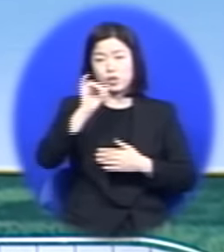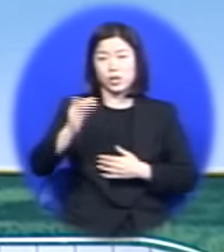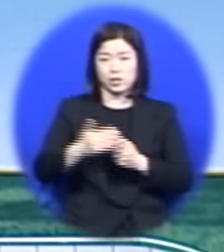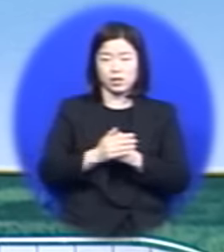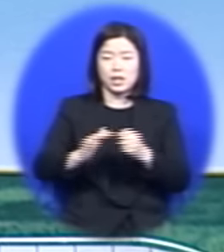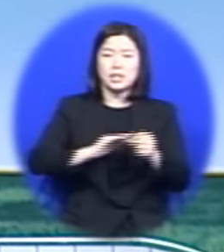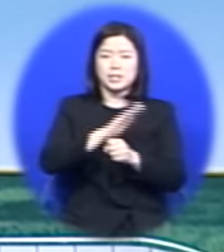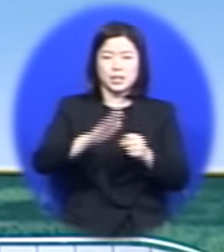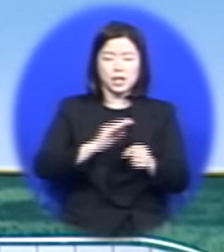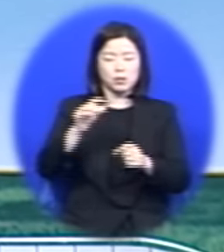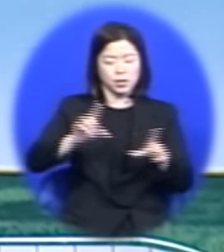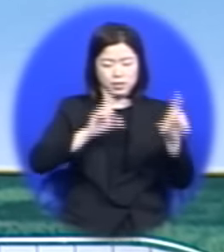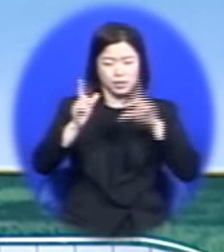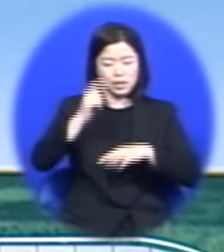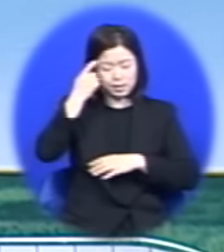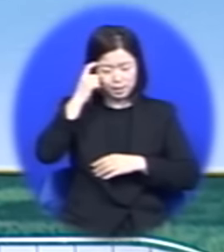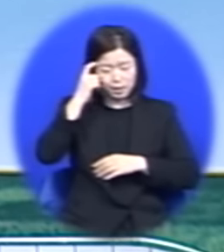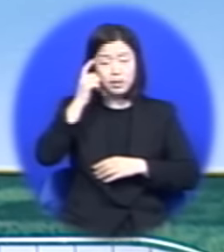사랑하며 살리라.